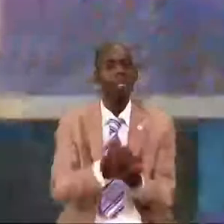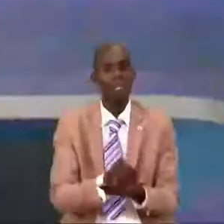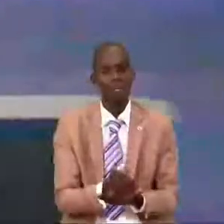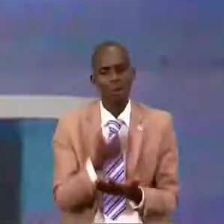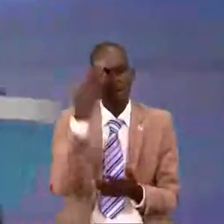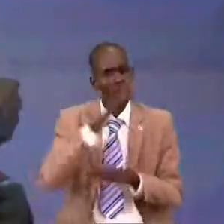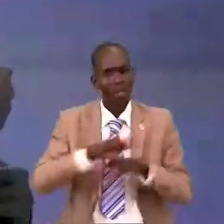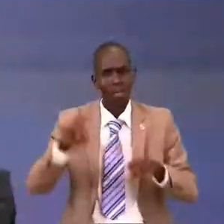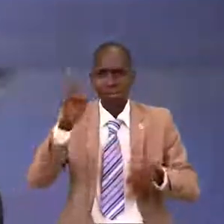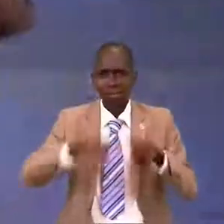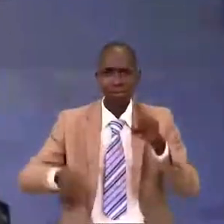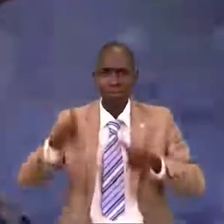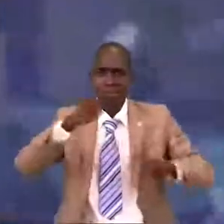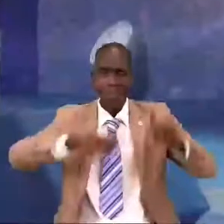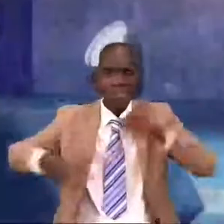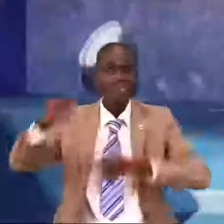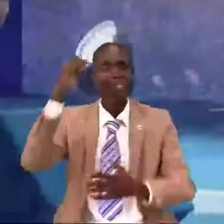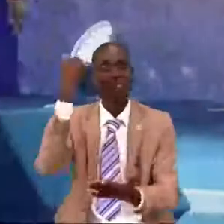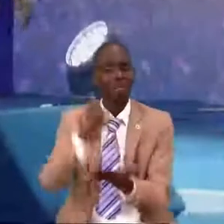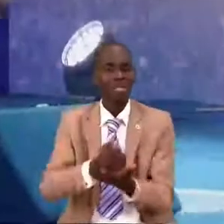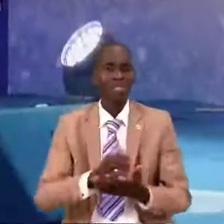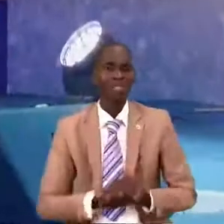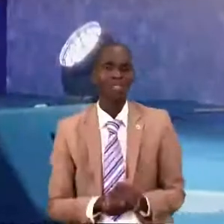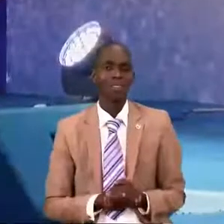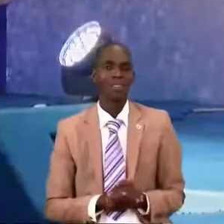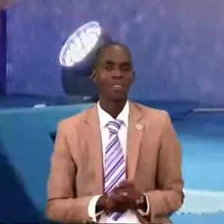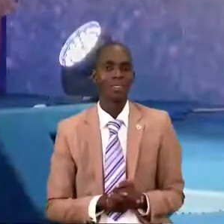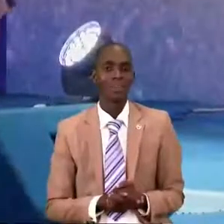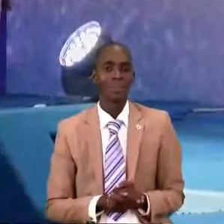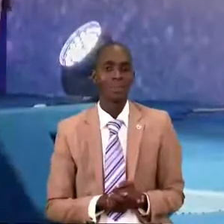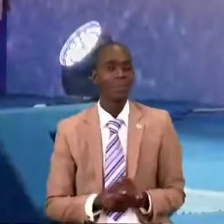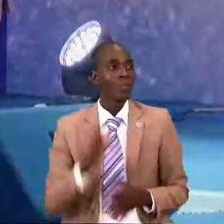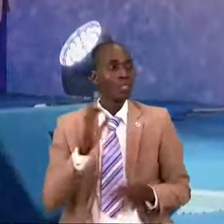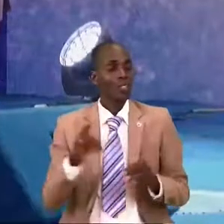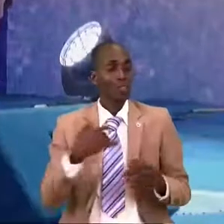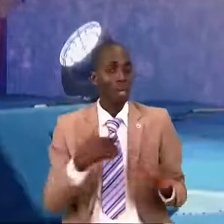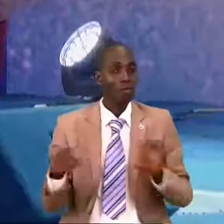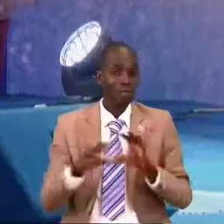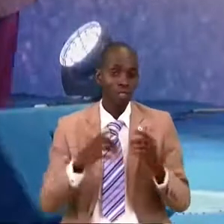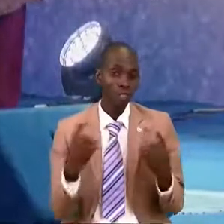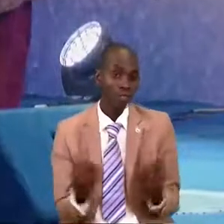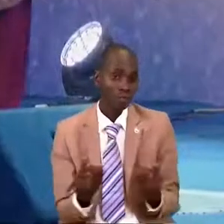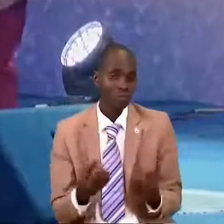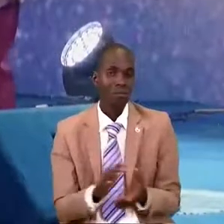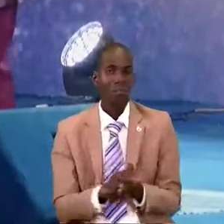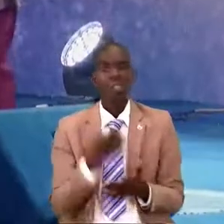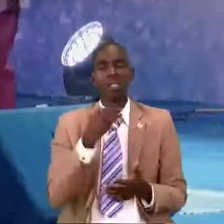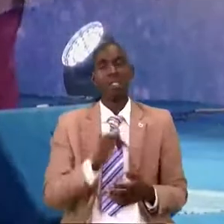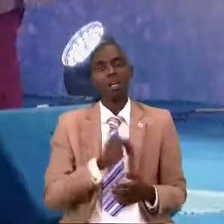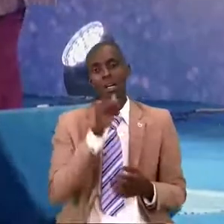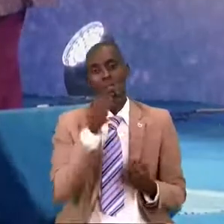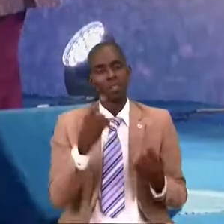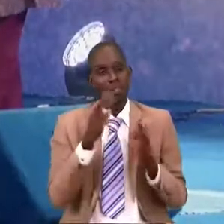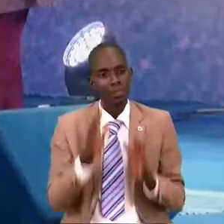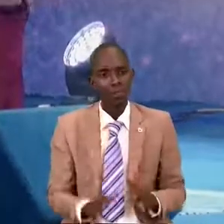S'il a commis des péchés, tu dis « Je suis un pécheur », ta conscience te condamne. Le Seigneur va te pardonner.